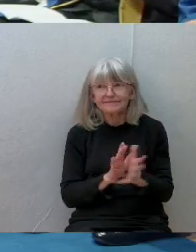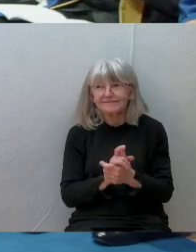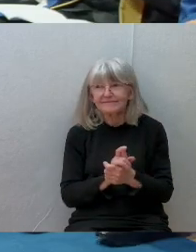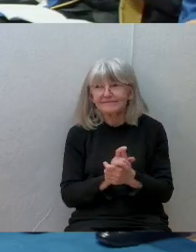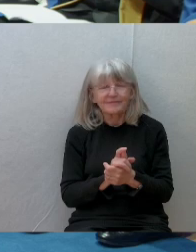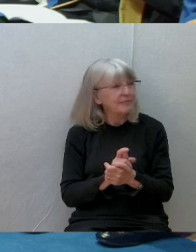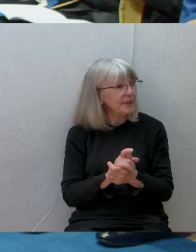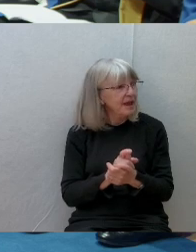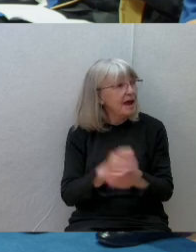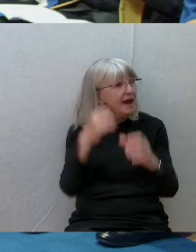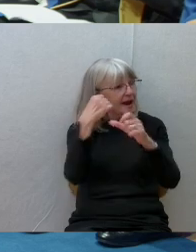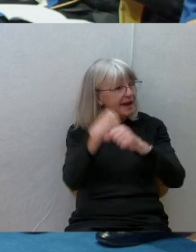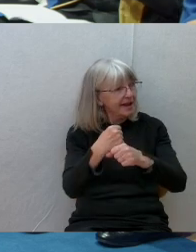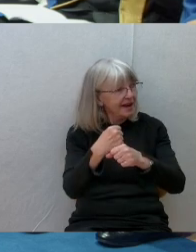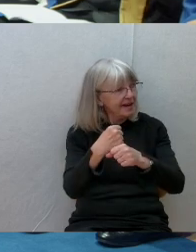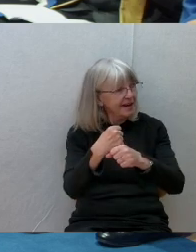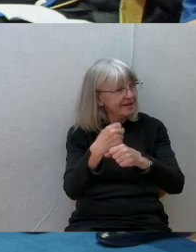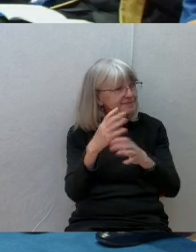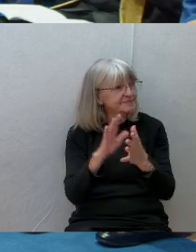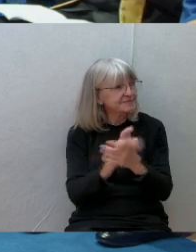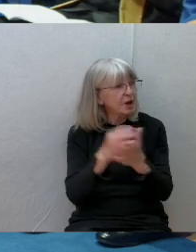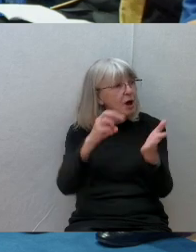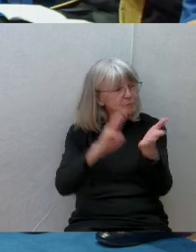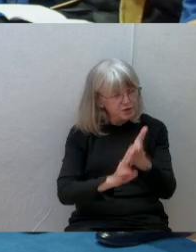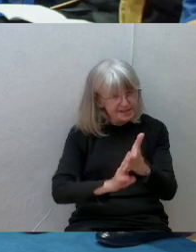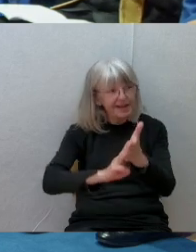Gayani Mudiyanselaga.